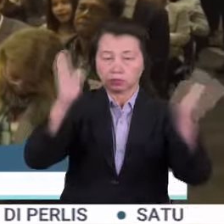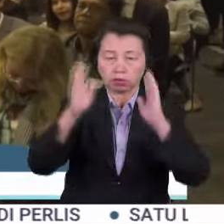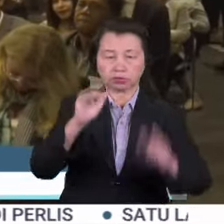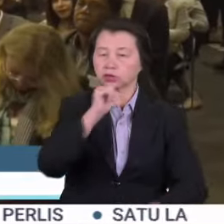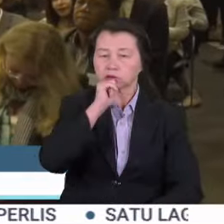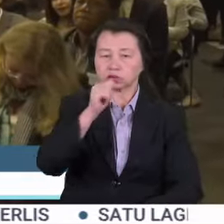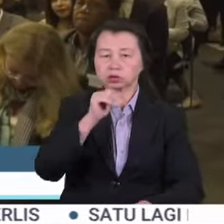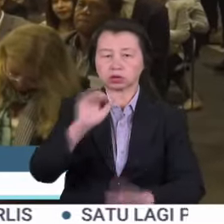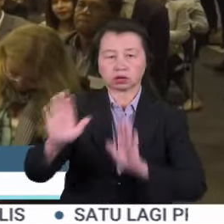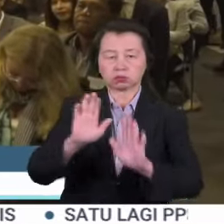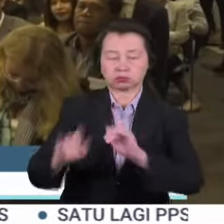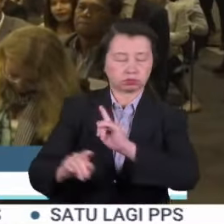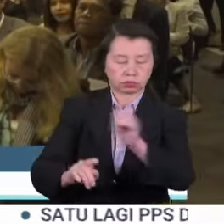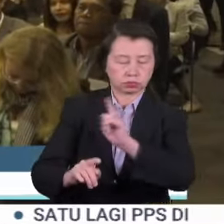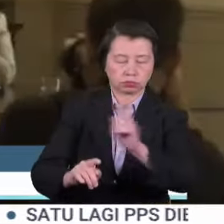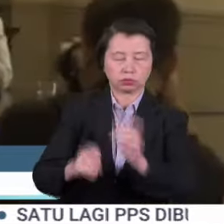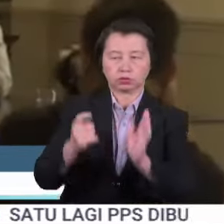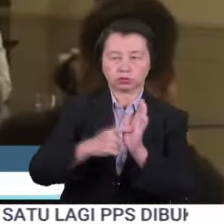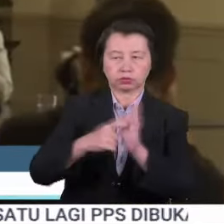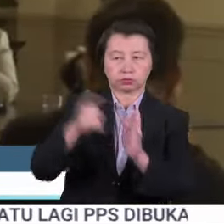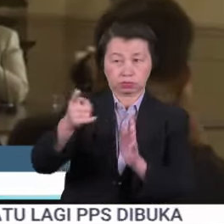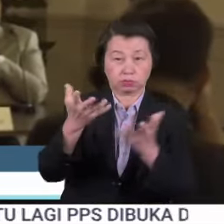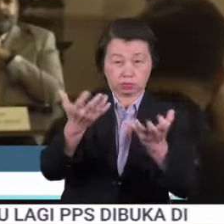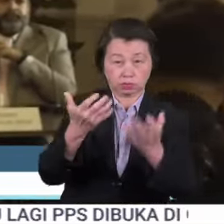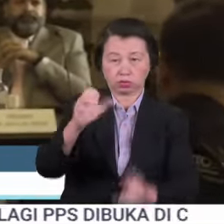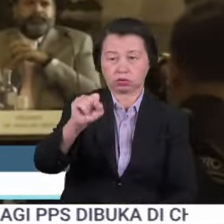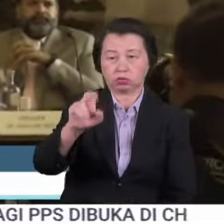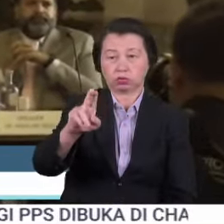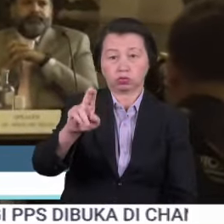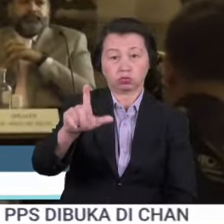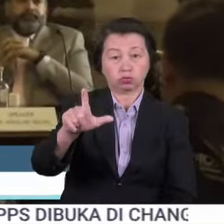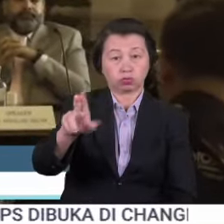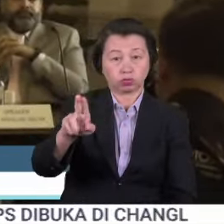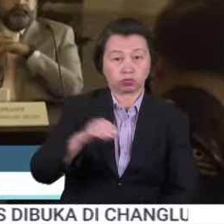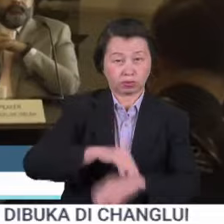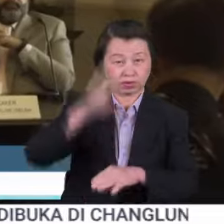akan bertoleransi terhadap sebarang tuntutan sulu pada masa depan.